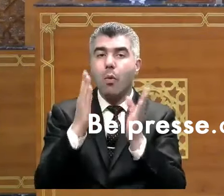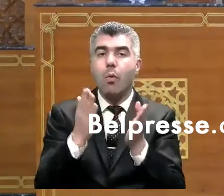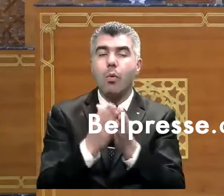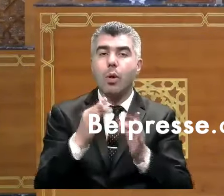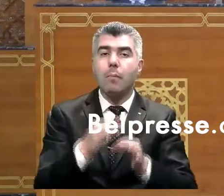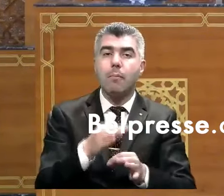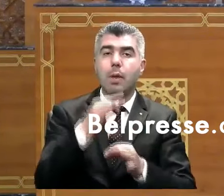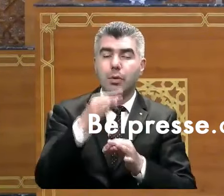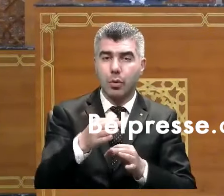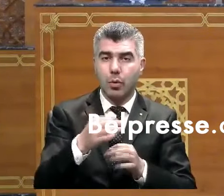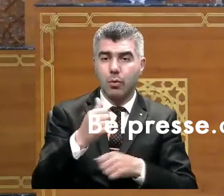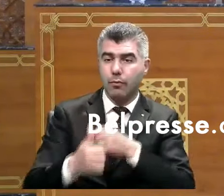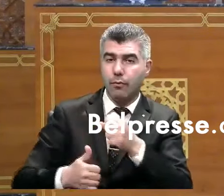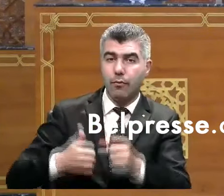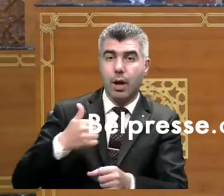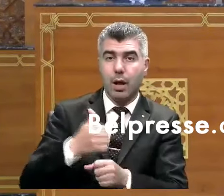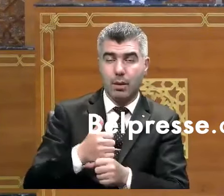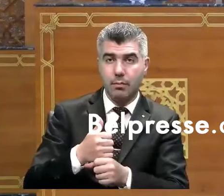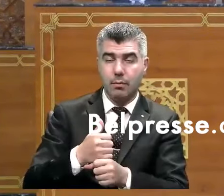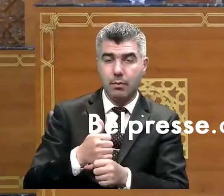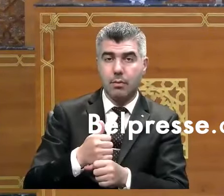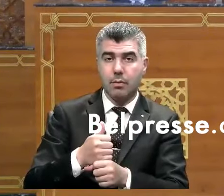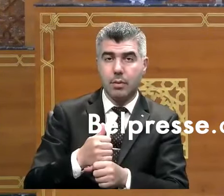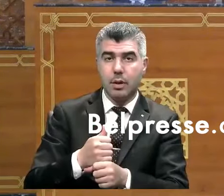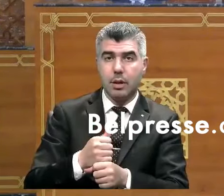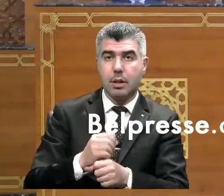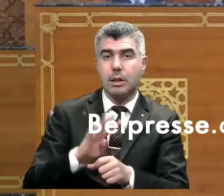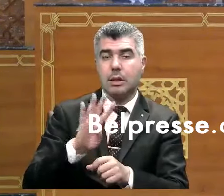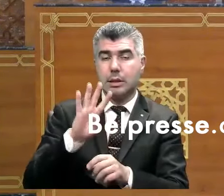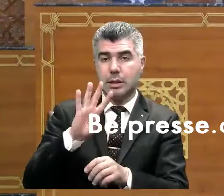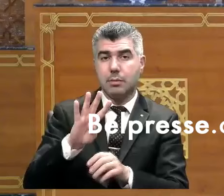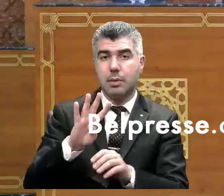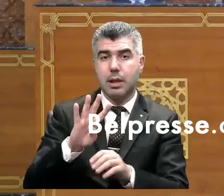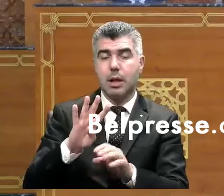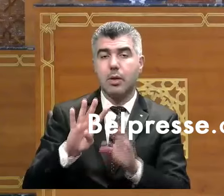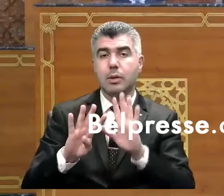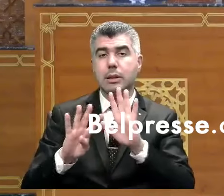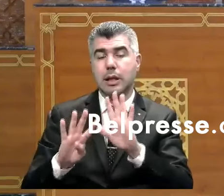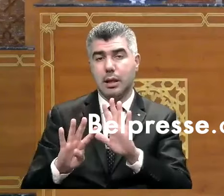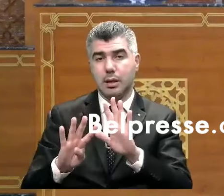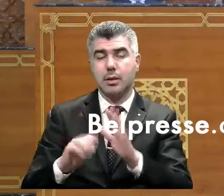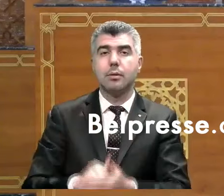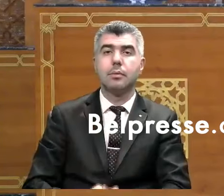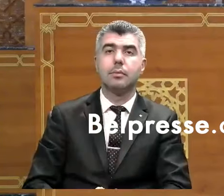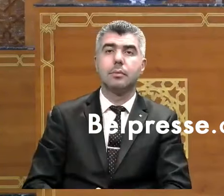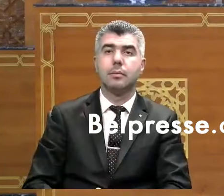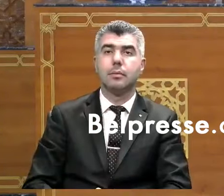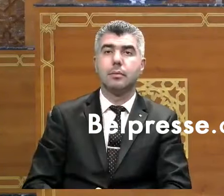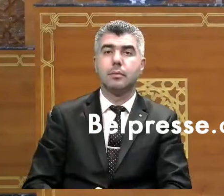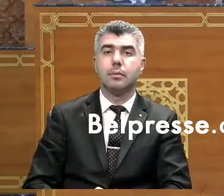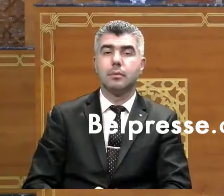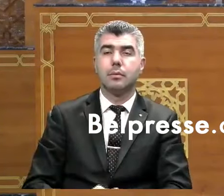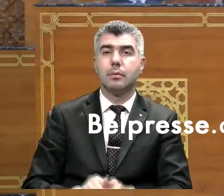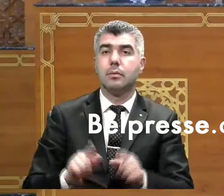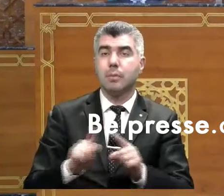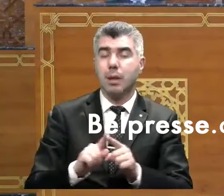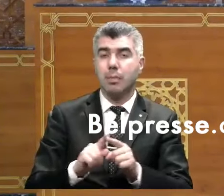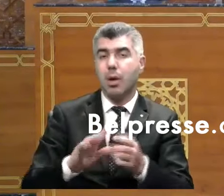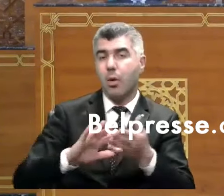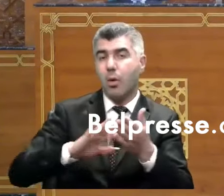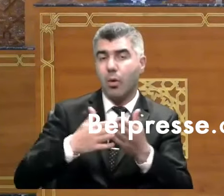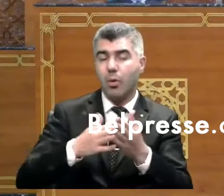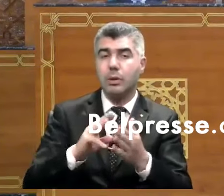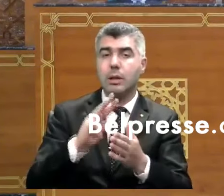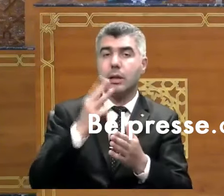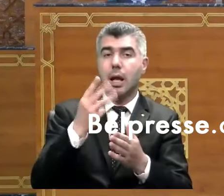طول الموسم 98 مليون متر مكعب اللي نقارنها مع الحد الادنى ديال